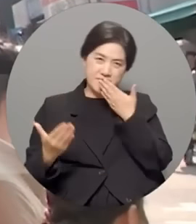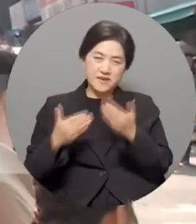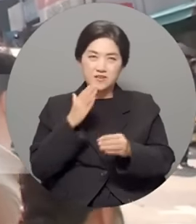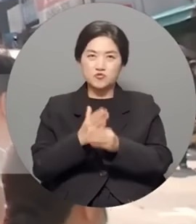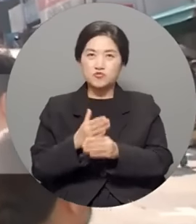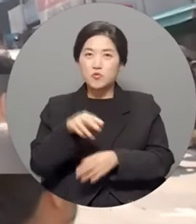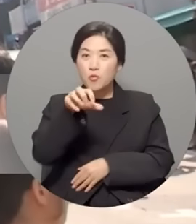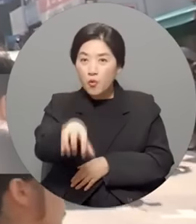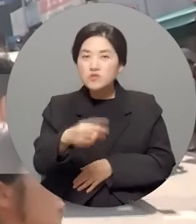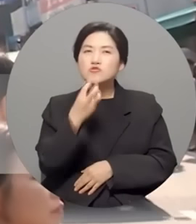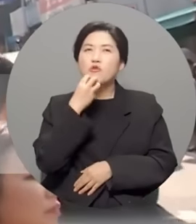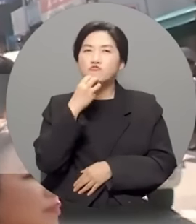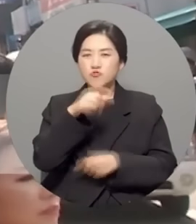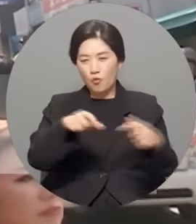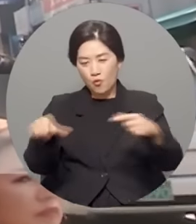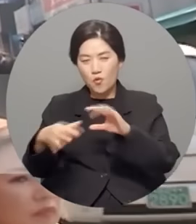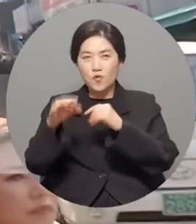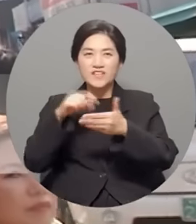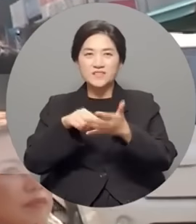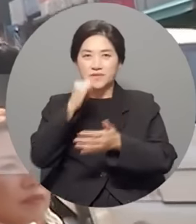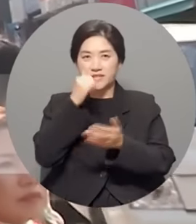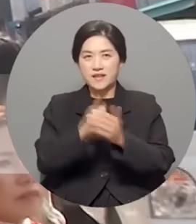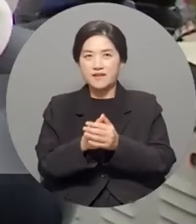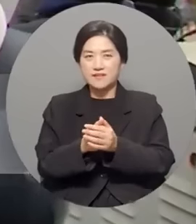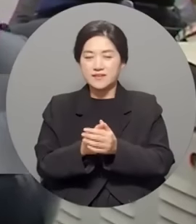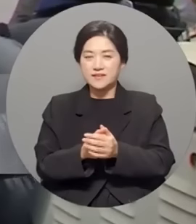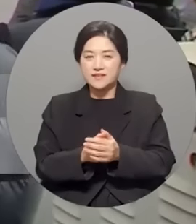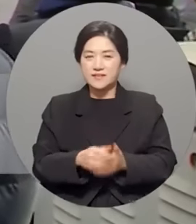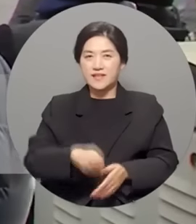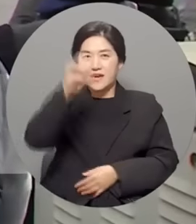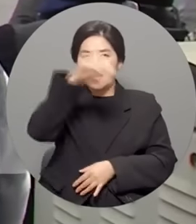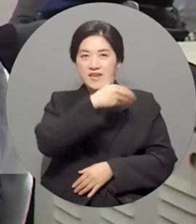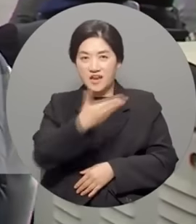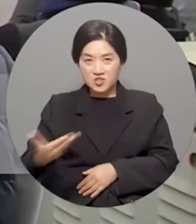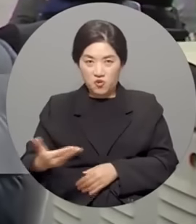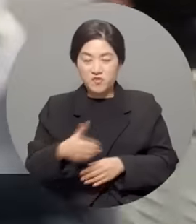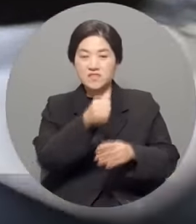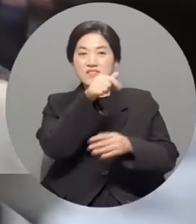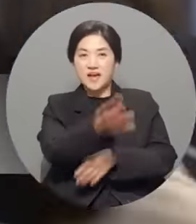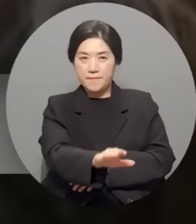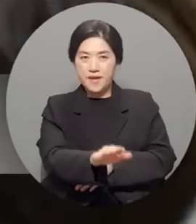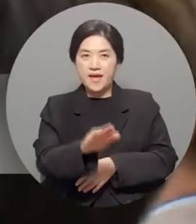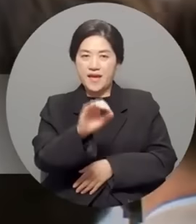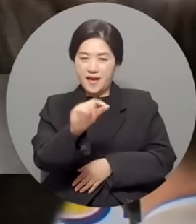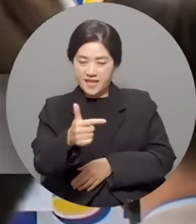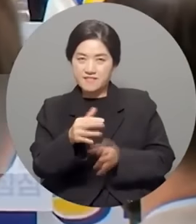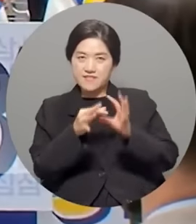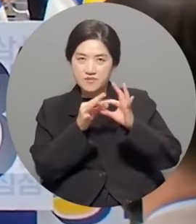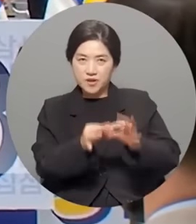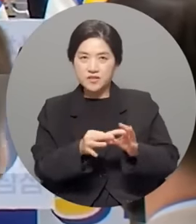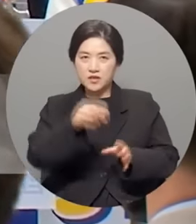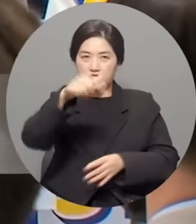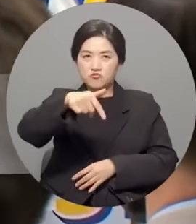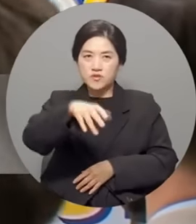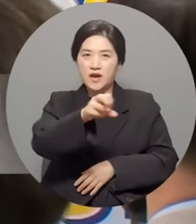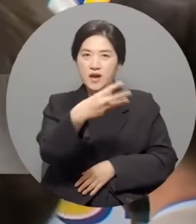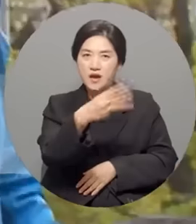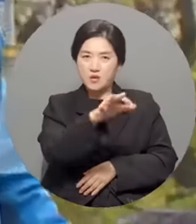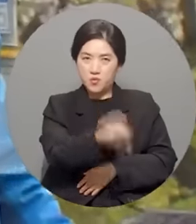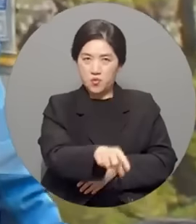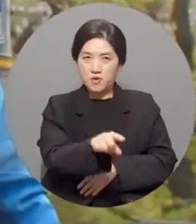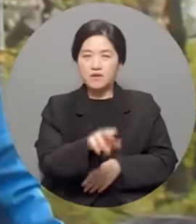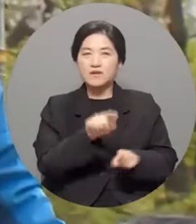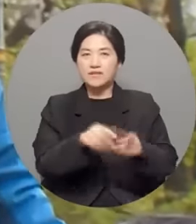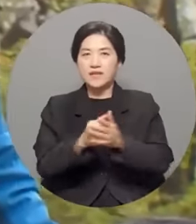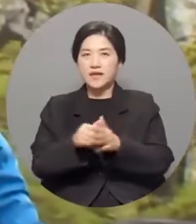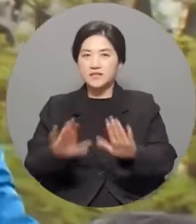서울의 지역구들도 관심입니다. 먼저 양천갑에선 한동훈 위원장의 측근 구자룡 비대위원이 현역인 민주당 황희